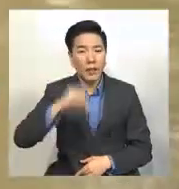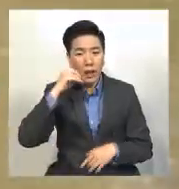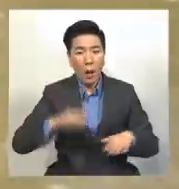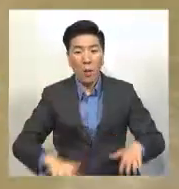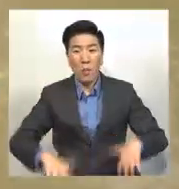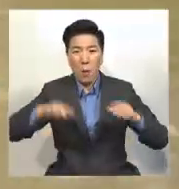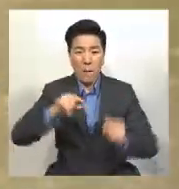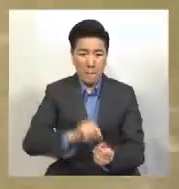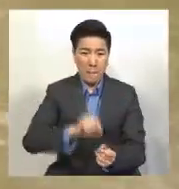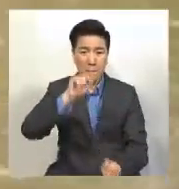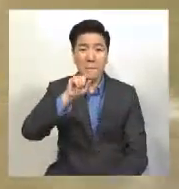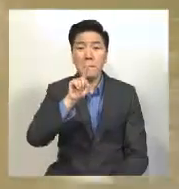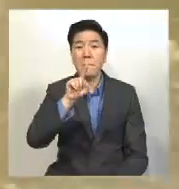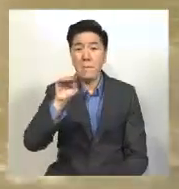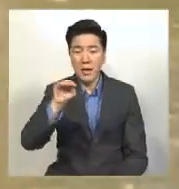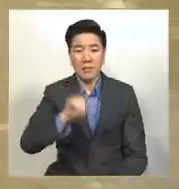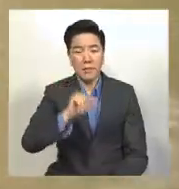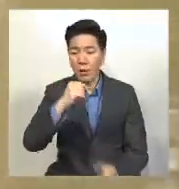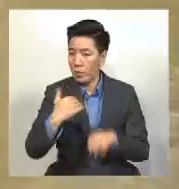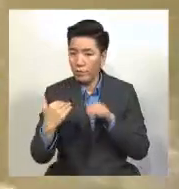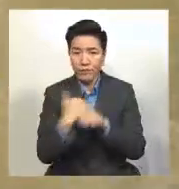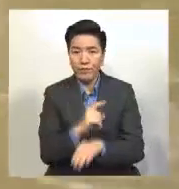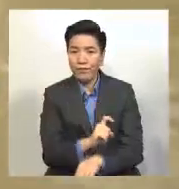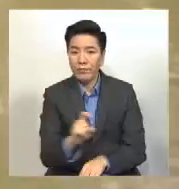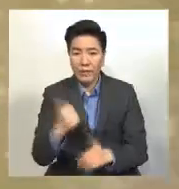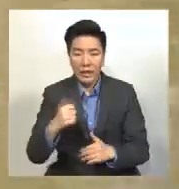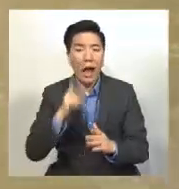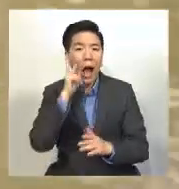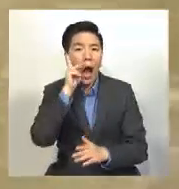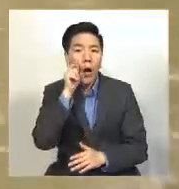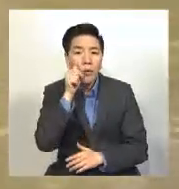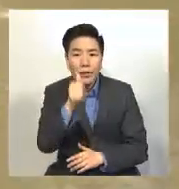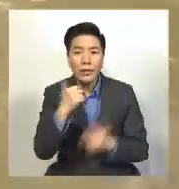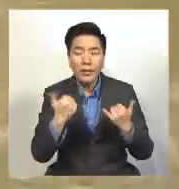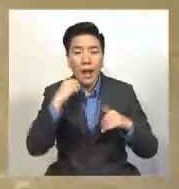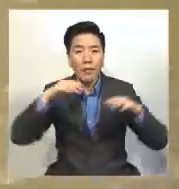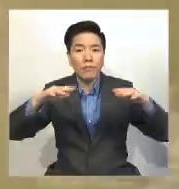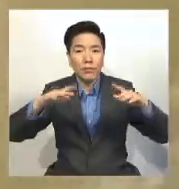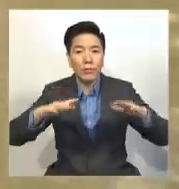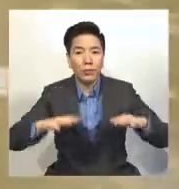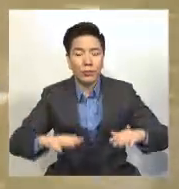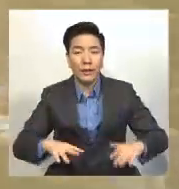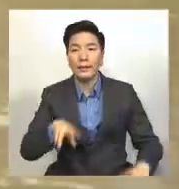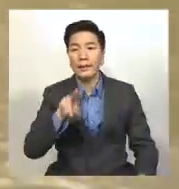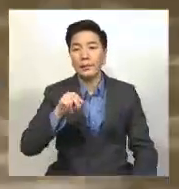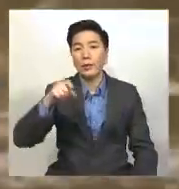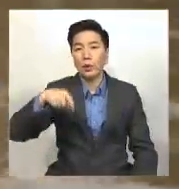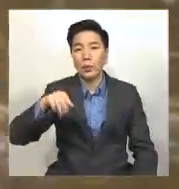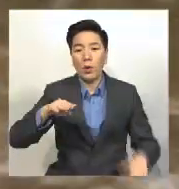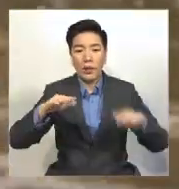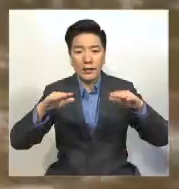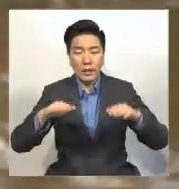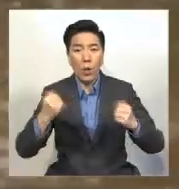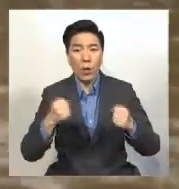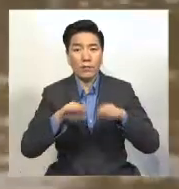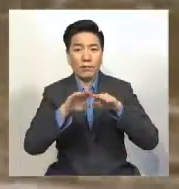ระดับเกือบเมตรทีเดียวนะครับถนนถูกตัดขาดแต่วันนี้เป็นข่าวดีของชาวบ้านที่นี่ที่ระดับน้ำลดลงไปประมาณ30เซนติเมตรและร